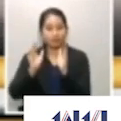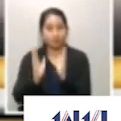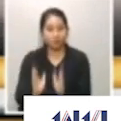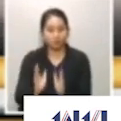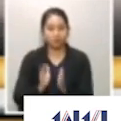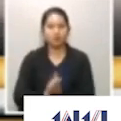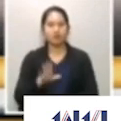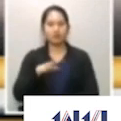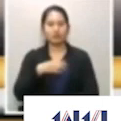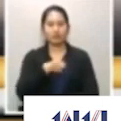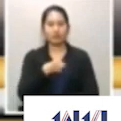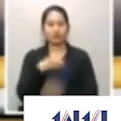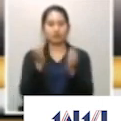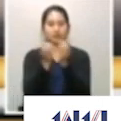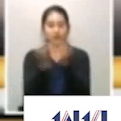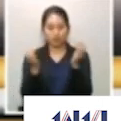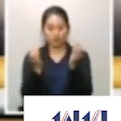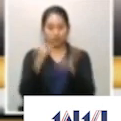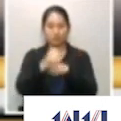ธรรมนูญปี